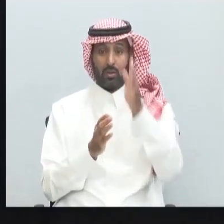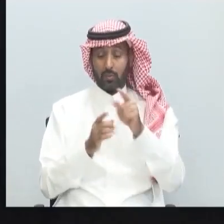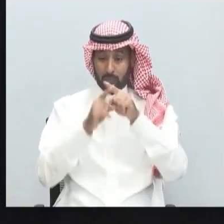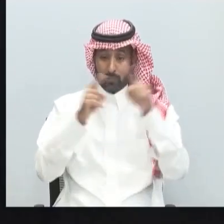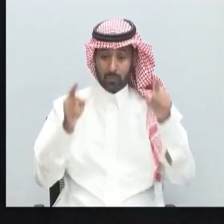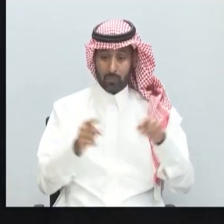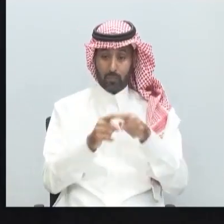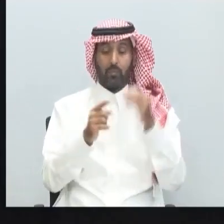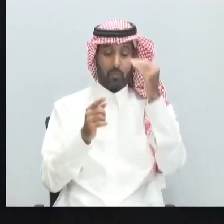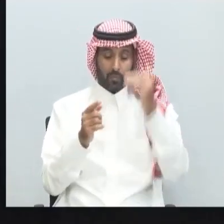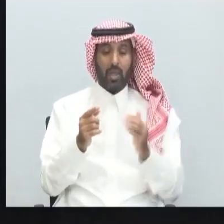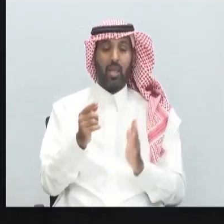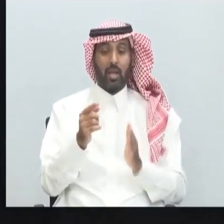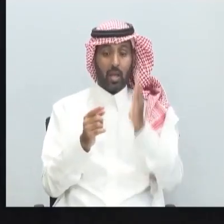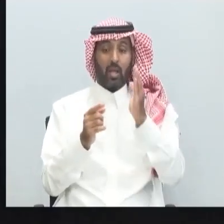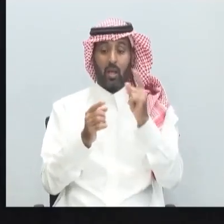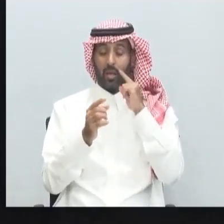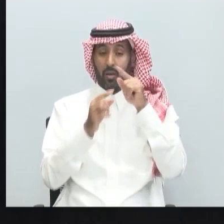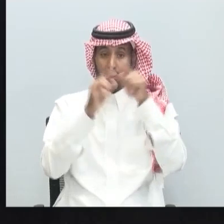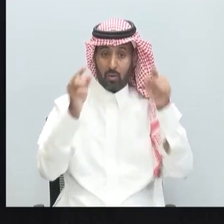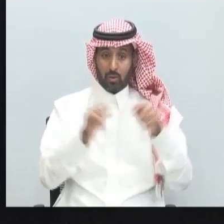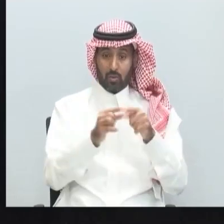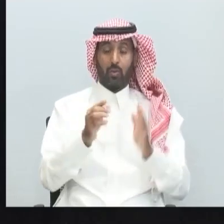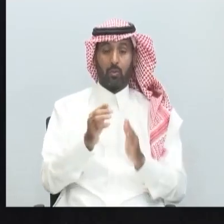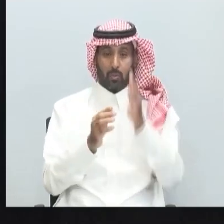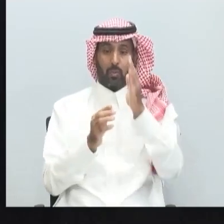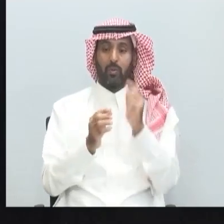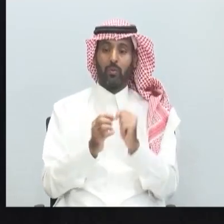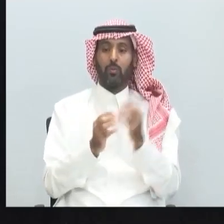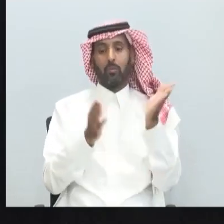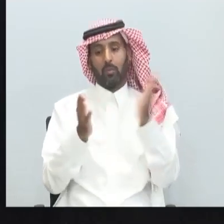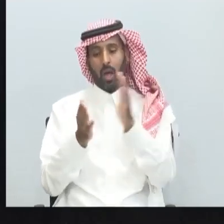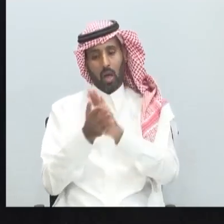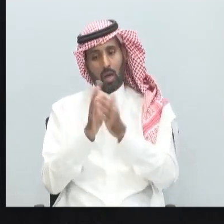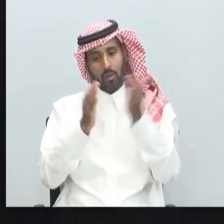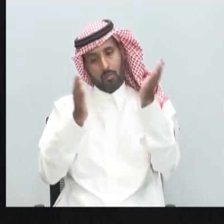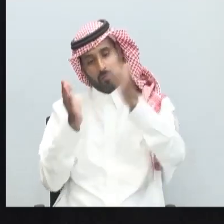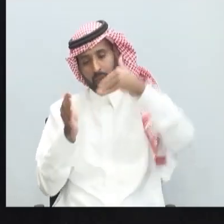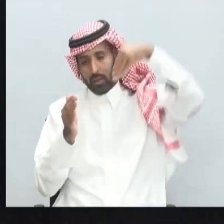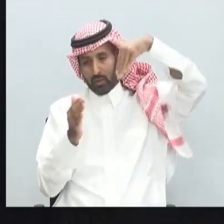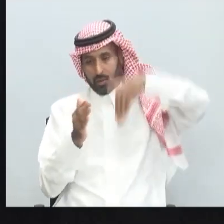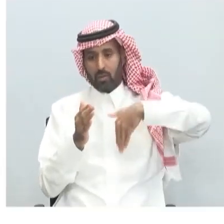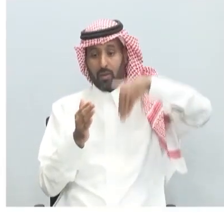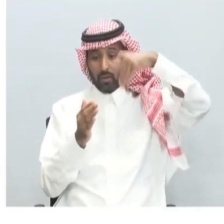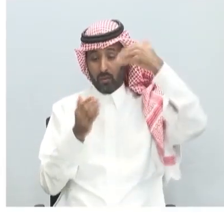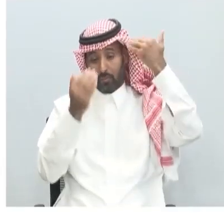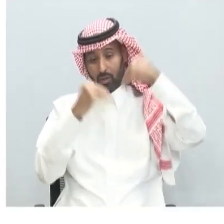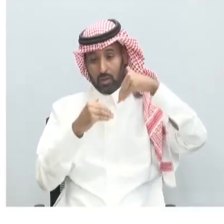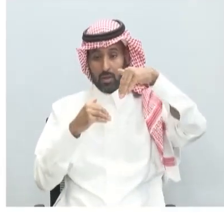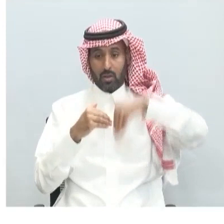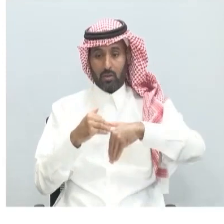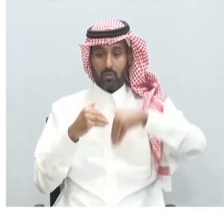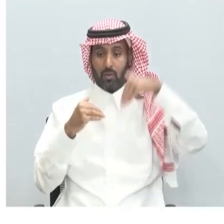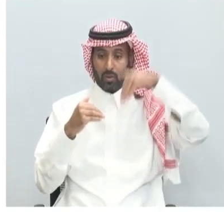اعلى حتى اكمل المستويات المربعات ثم اسفل اسفل اسفل قبل ان تشغل الالكترونات